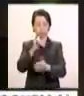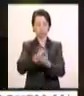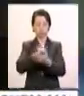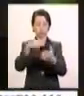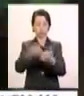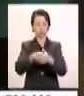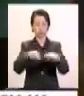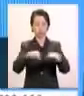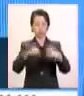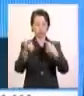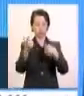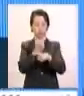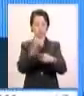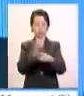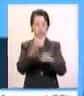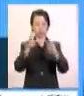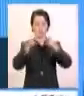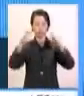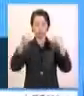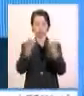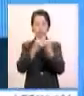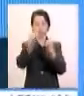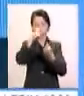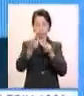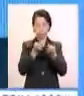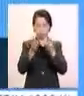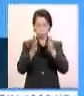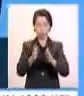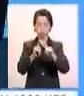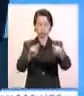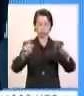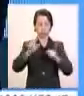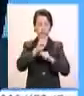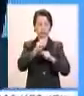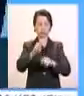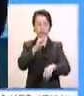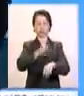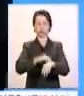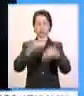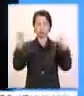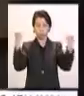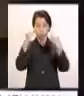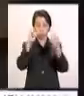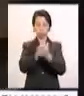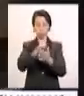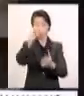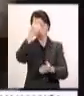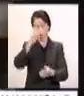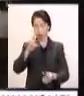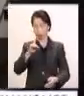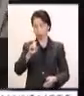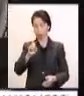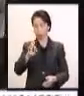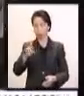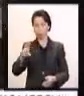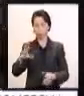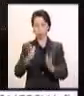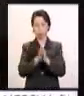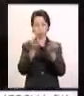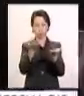dalam menjalani latihan dan bengkel kepada para usahawan tempatan. Pada majlis tersebut, Datuk Daryl turut melancarkan